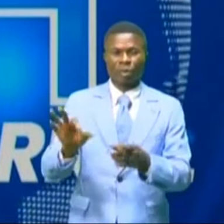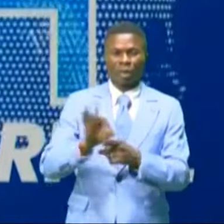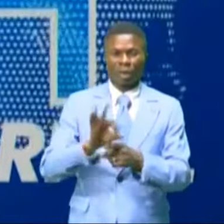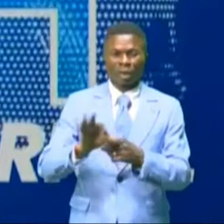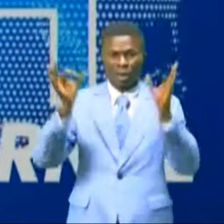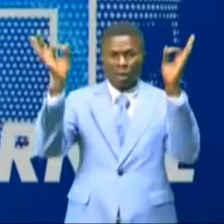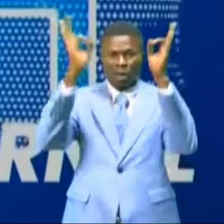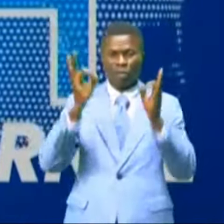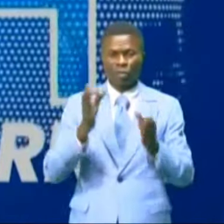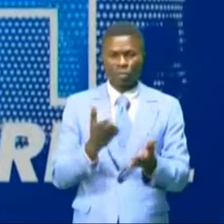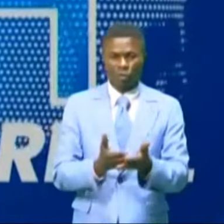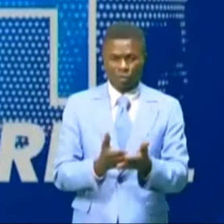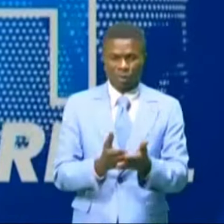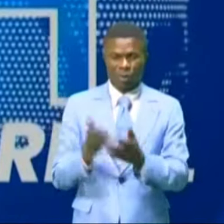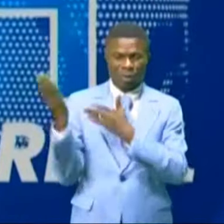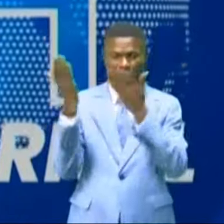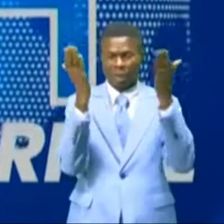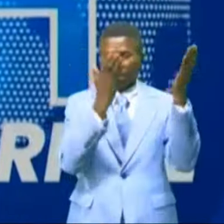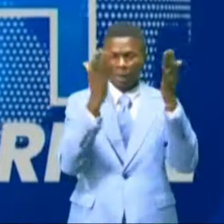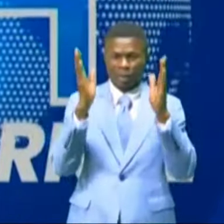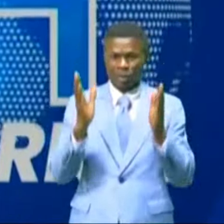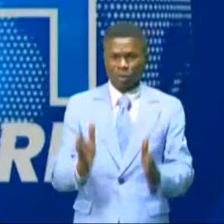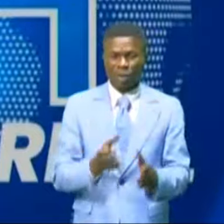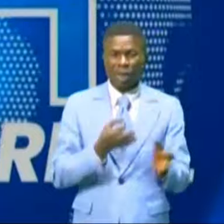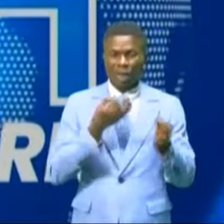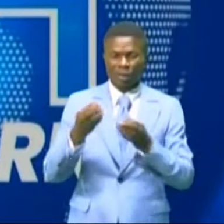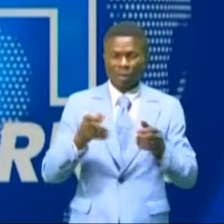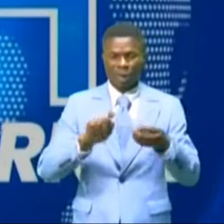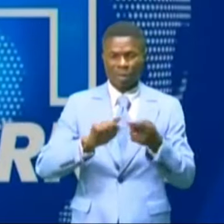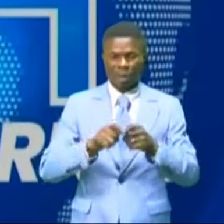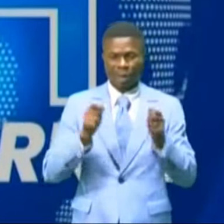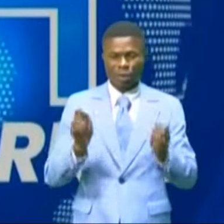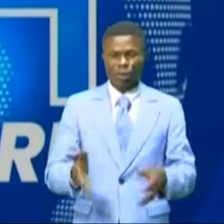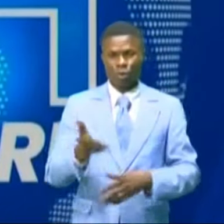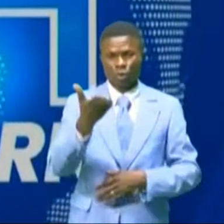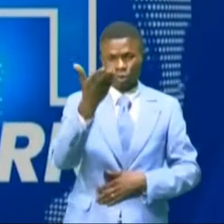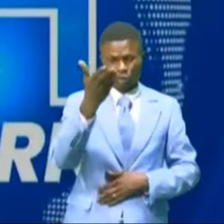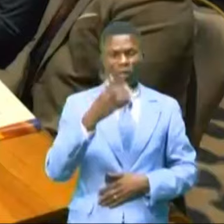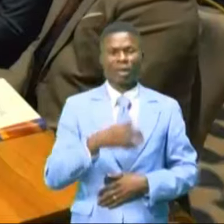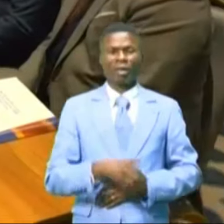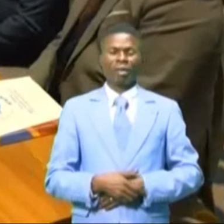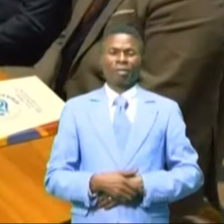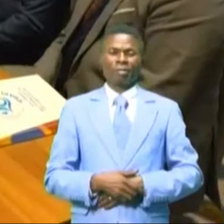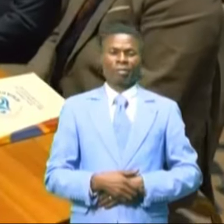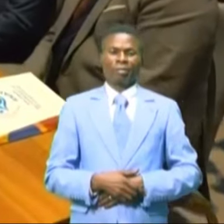forum Business to Business. Des précisions avec Patrick Michel Moukoui.